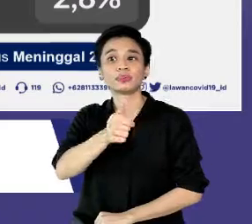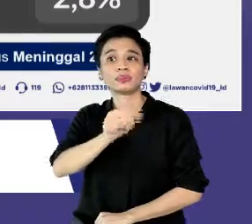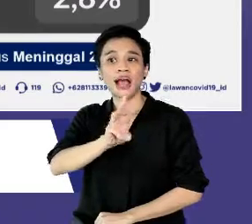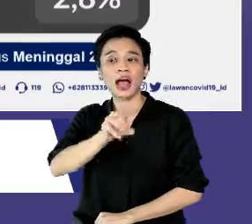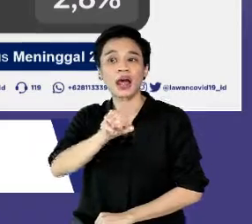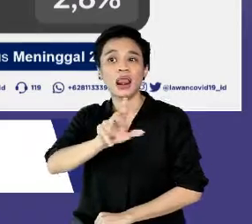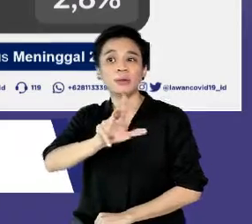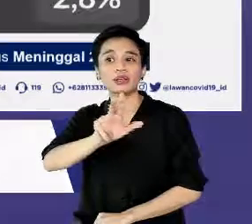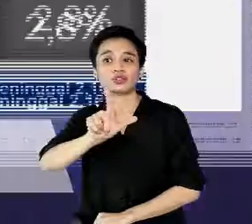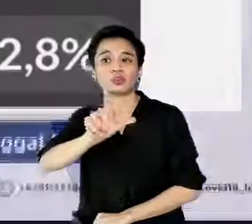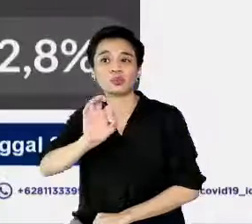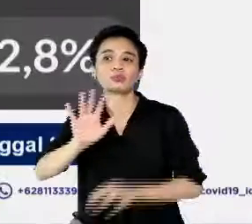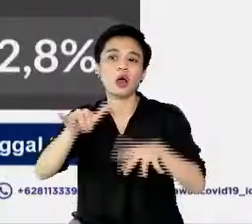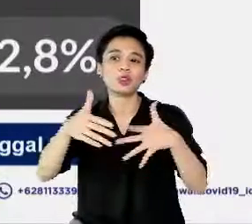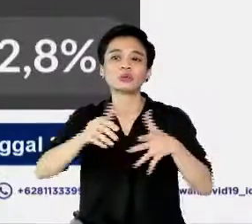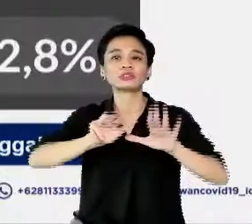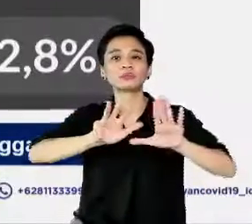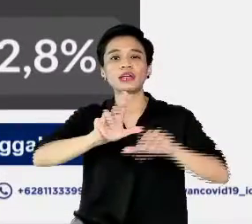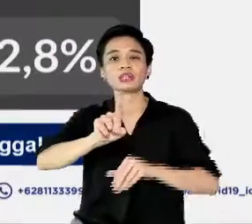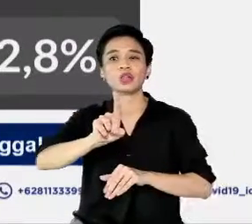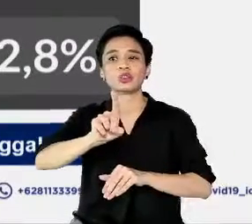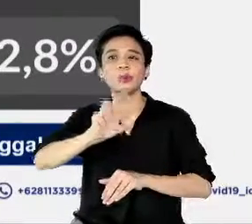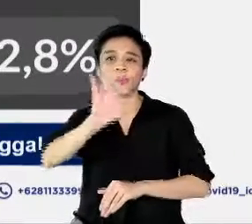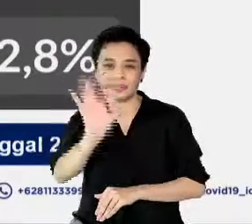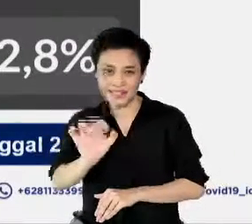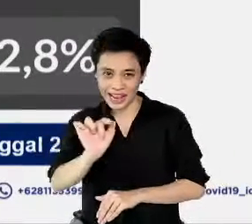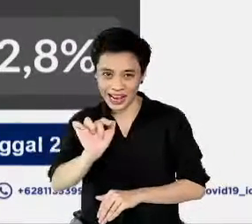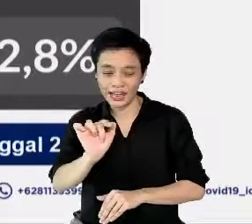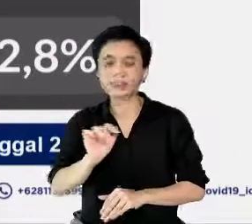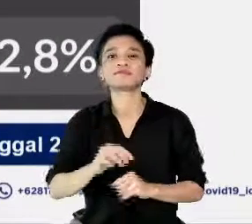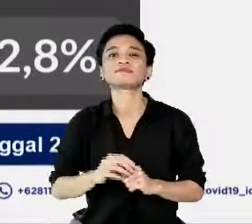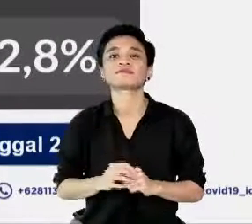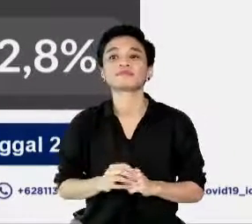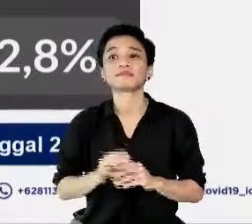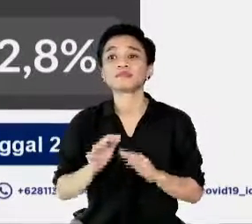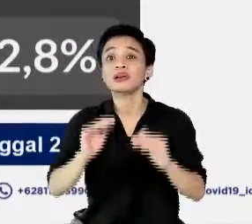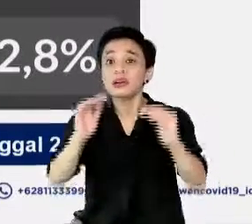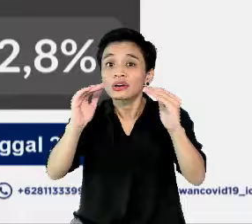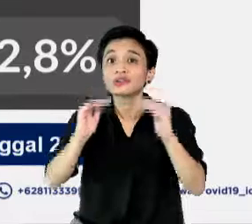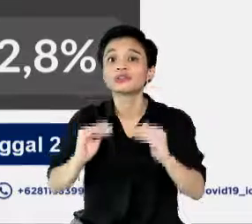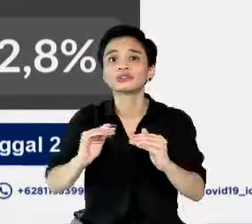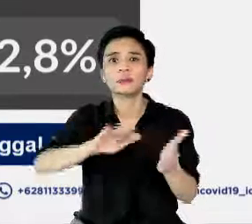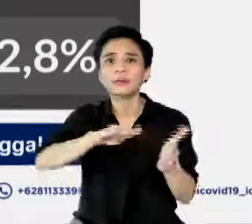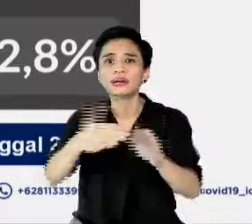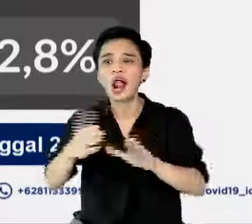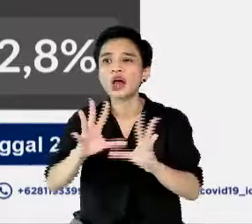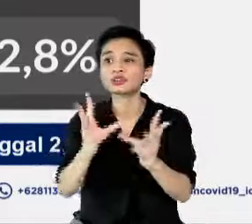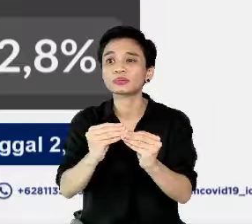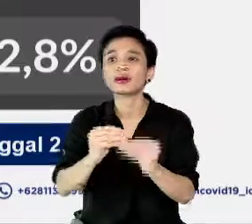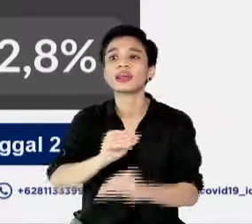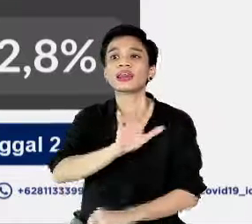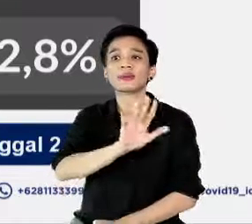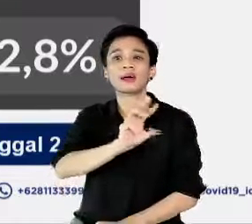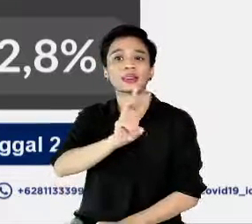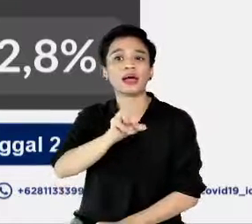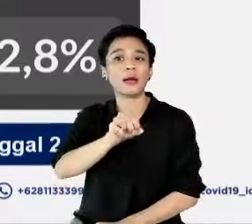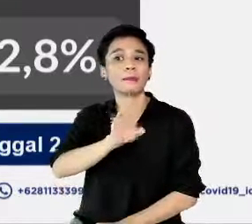1710177 91 persen sedangkan kumulatif kasus meninggal adalah